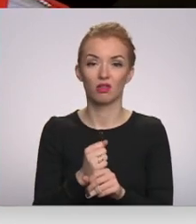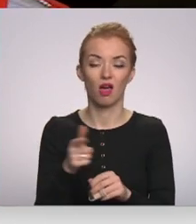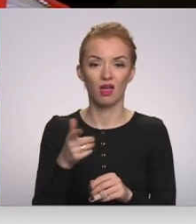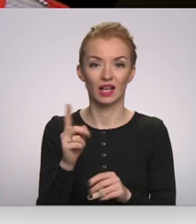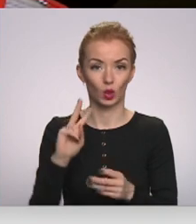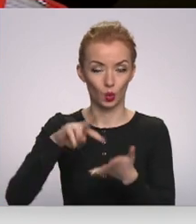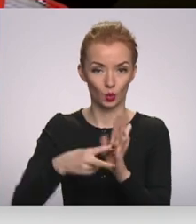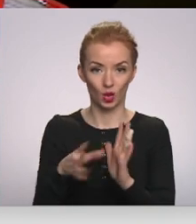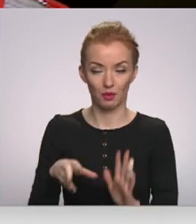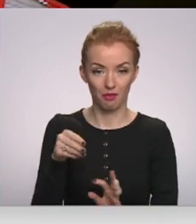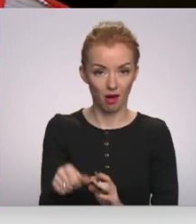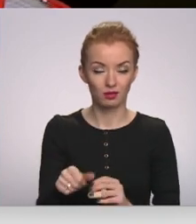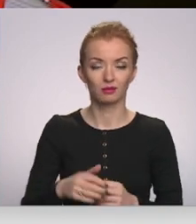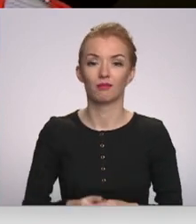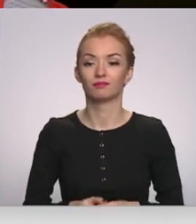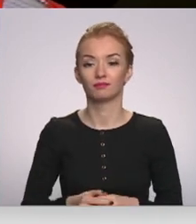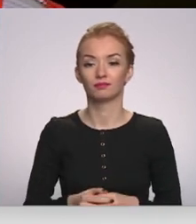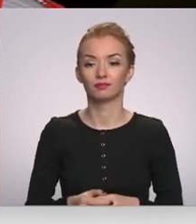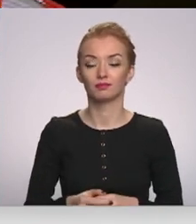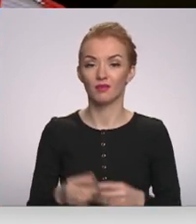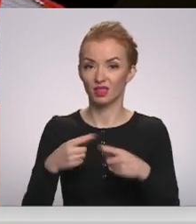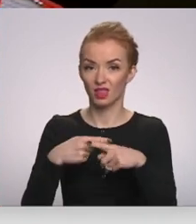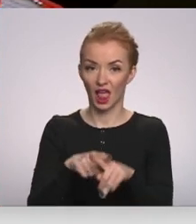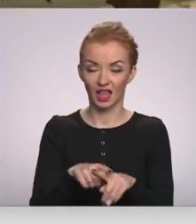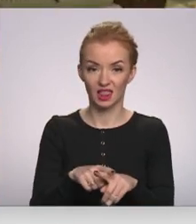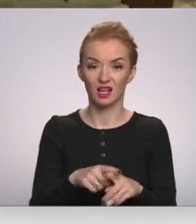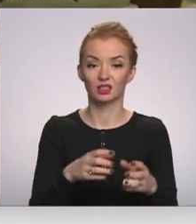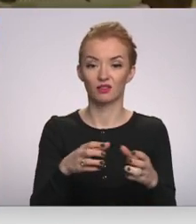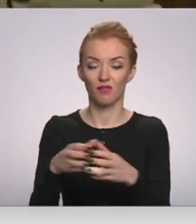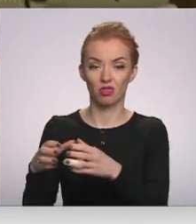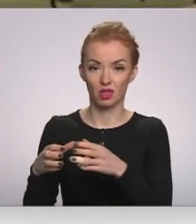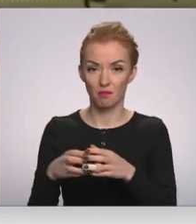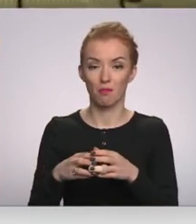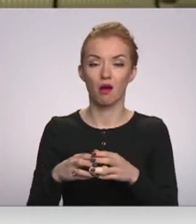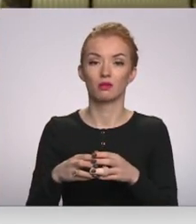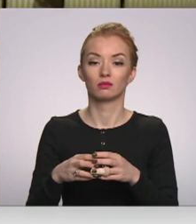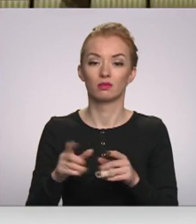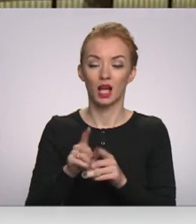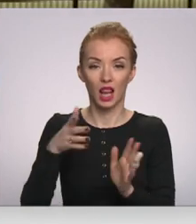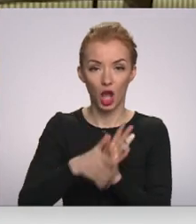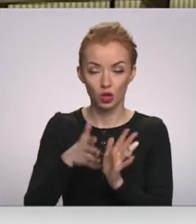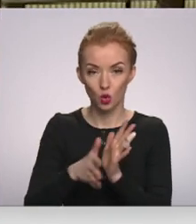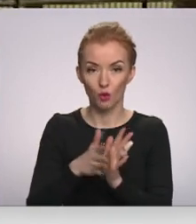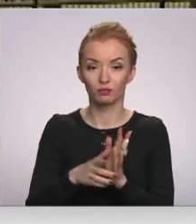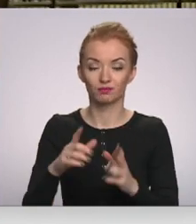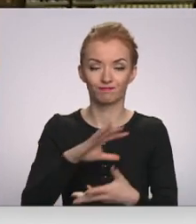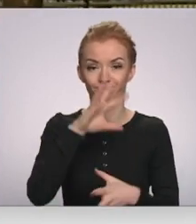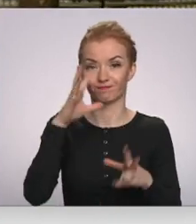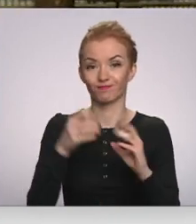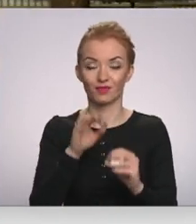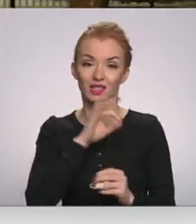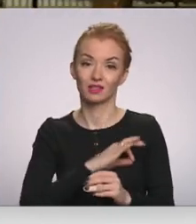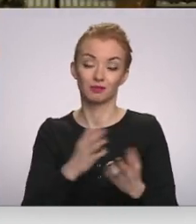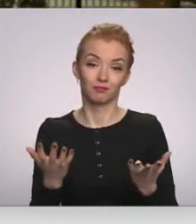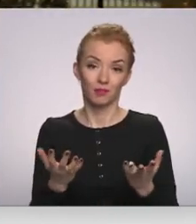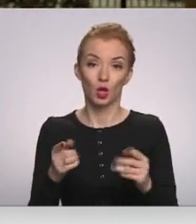parasta darba diena, bet nakts stundas, tehnikas vienības, amortizācija. Tas liederības koeficients ir kā,